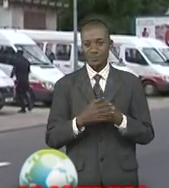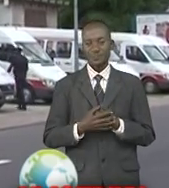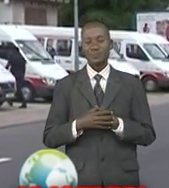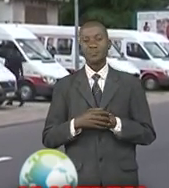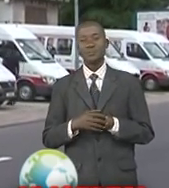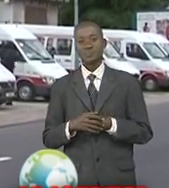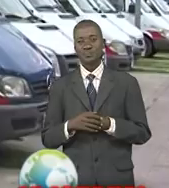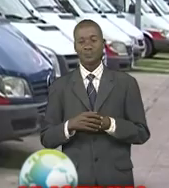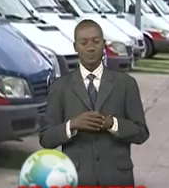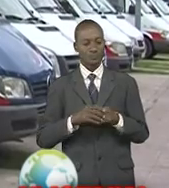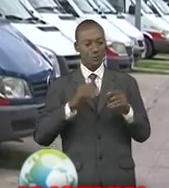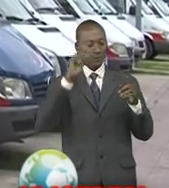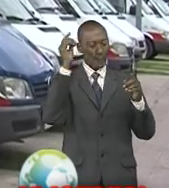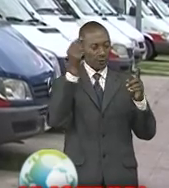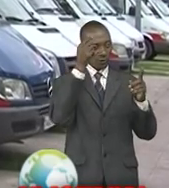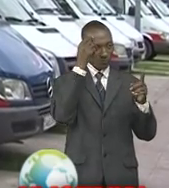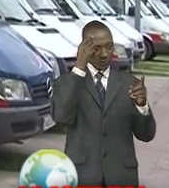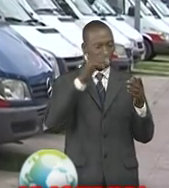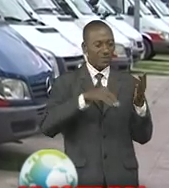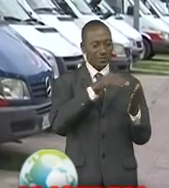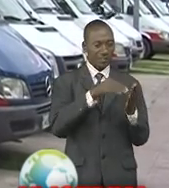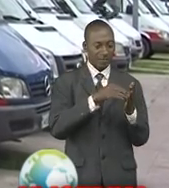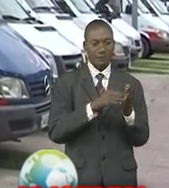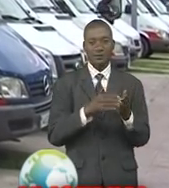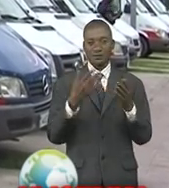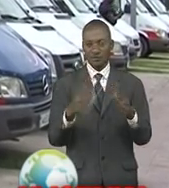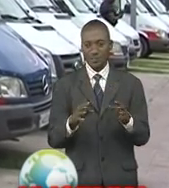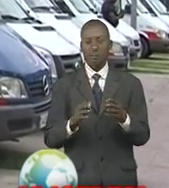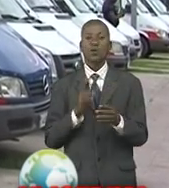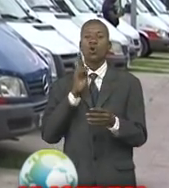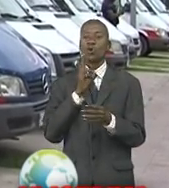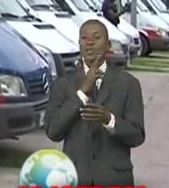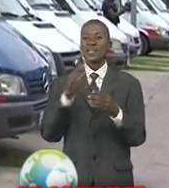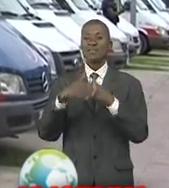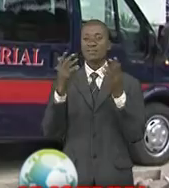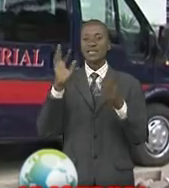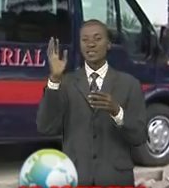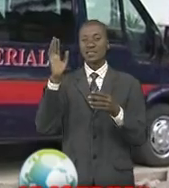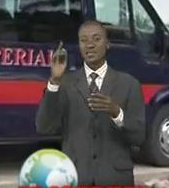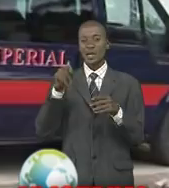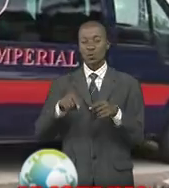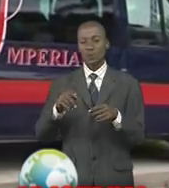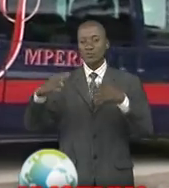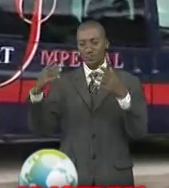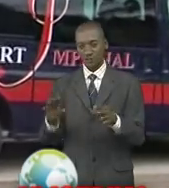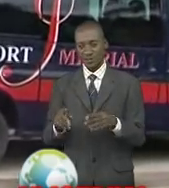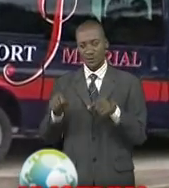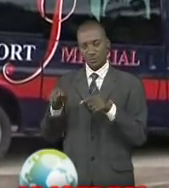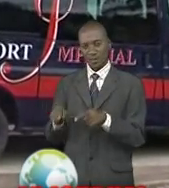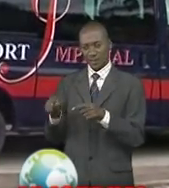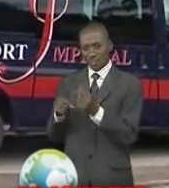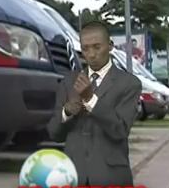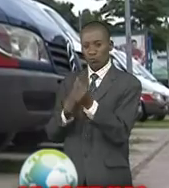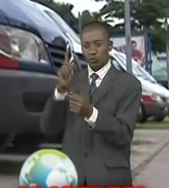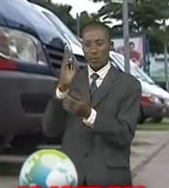Après le gouvernement central de la République et l'hôtel de ville de Kinshasa, aujourd'hui, l'heure est au tour des privés d'emboîter les pas dans la vision du chef de